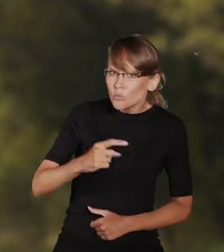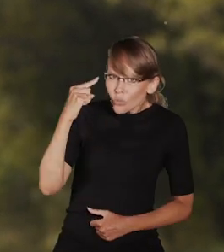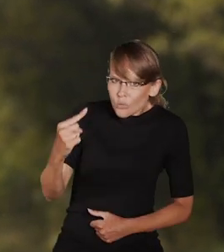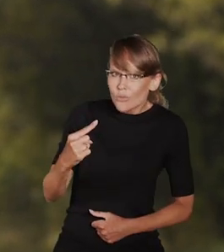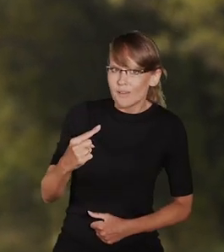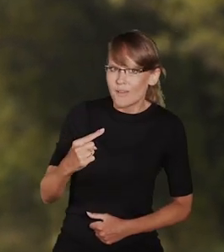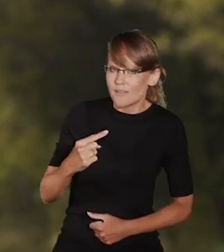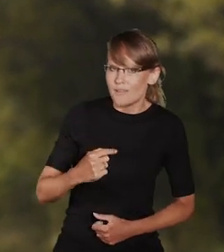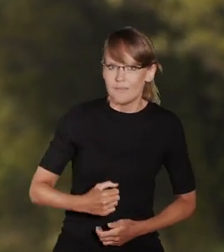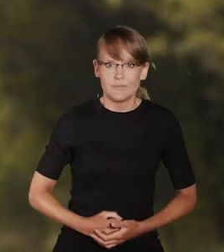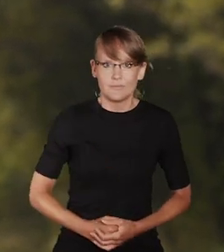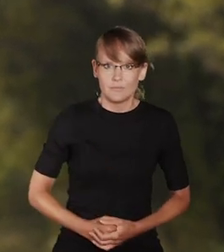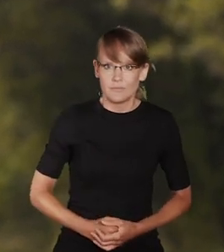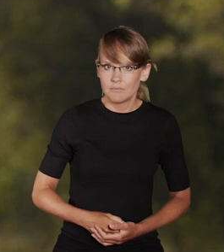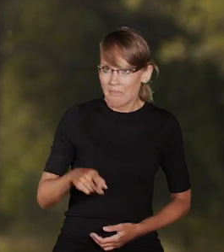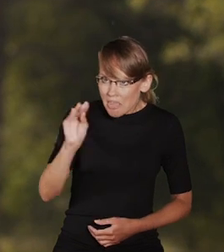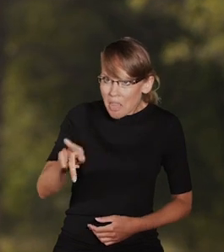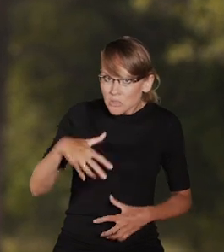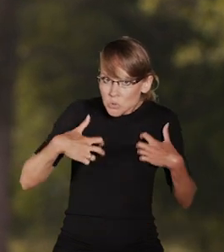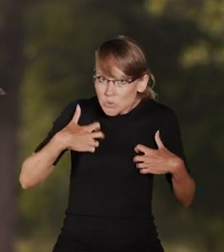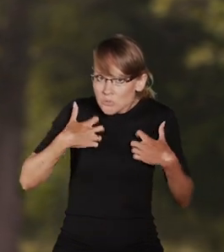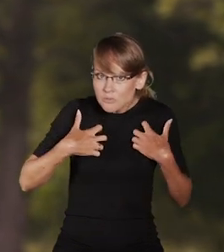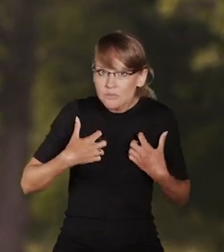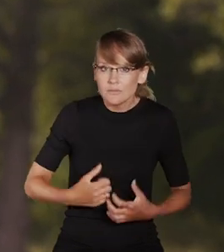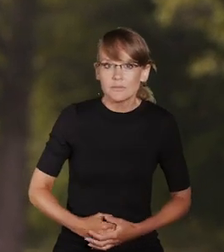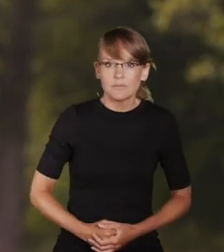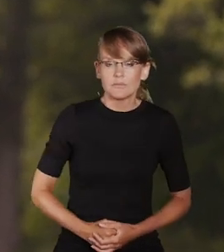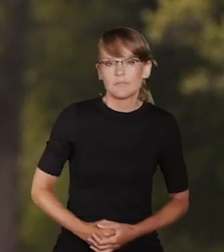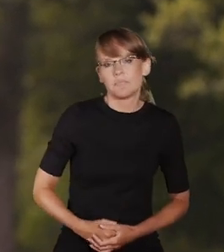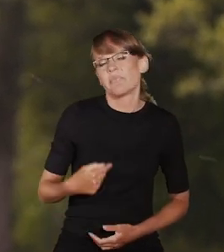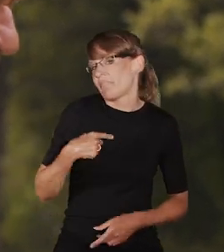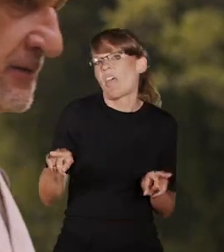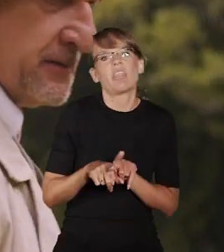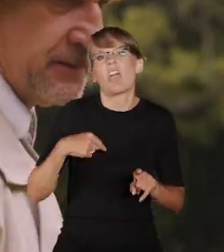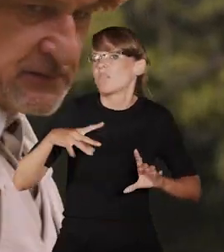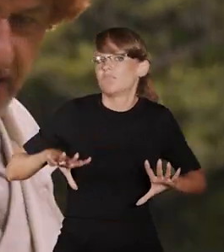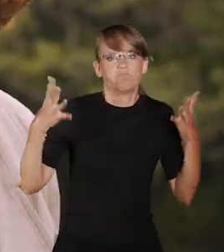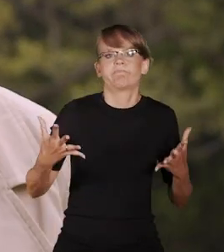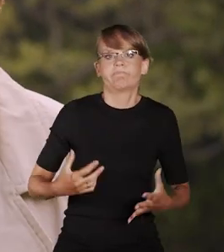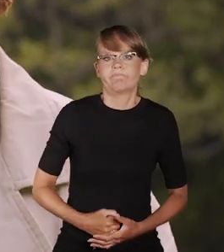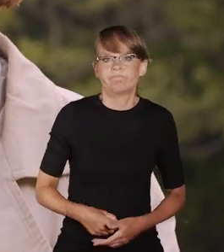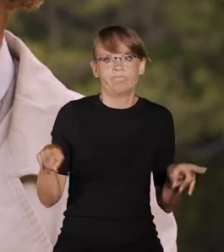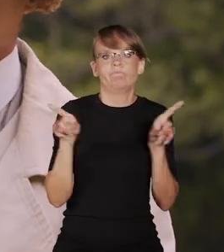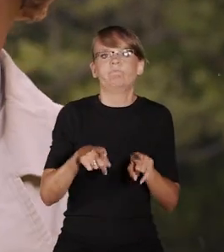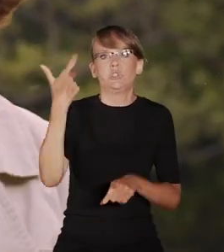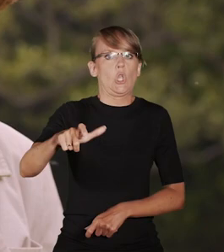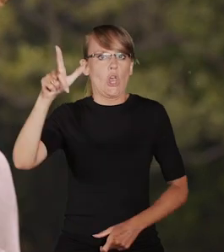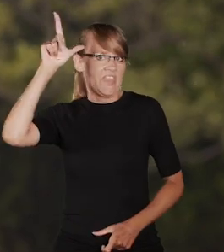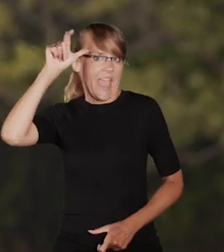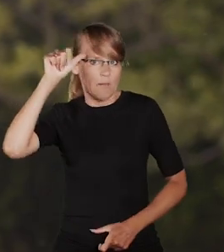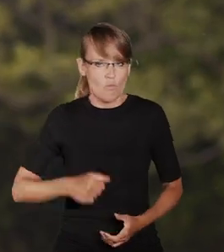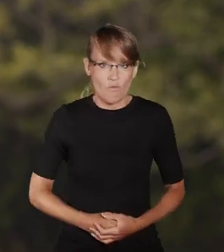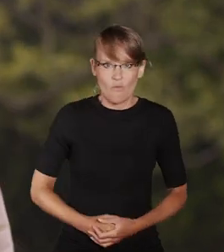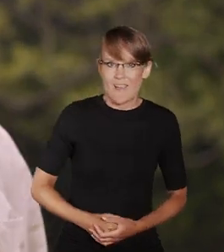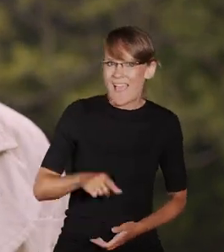to powiedzieć. Rzecz w tym, że widzi pani, tak się jakoś złożyło, że...